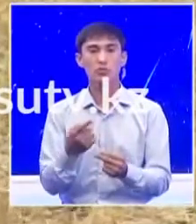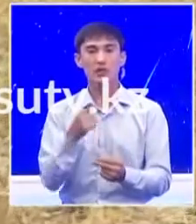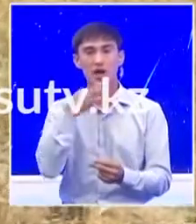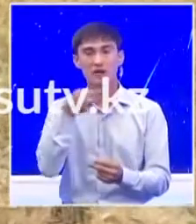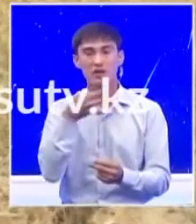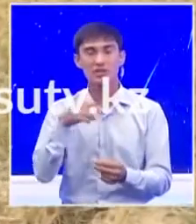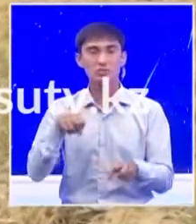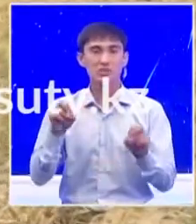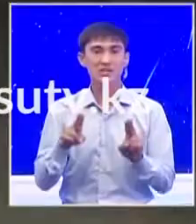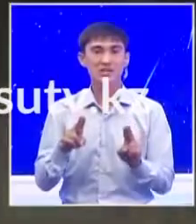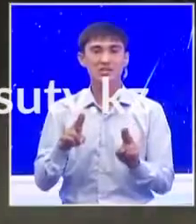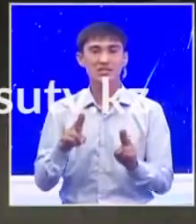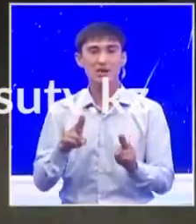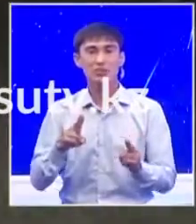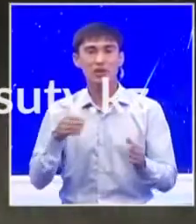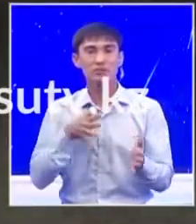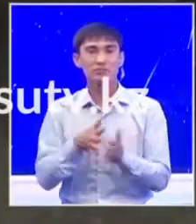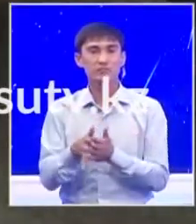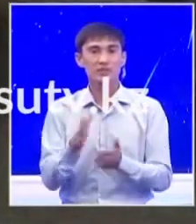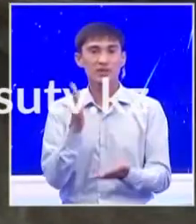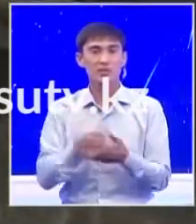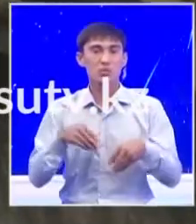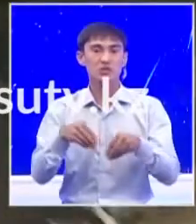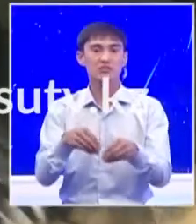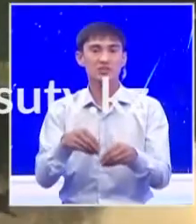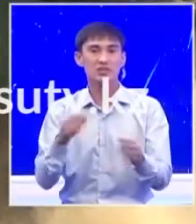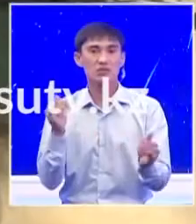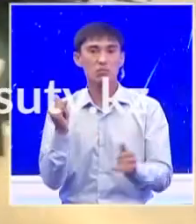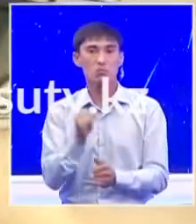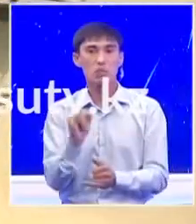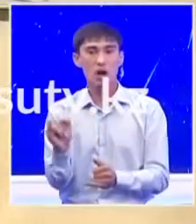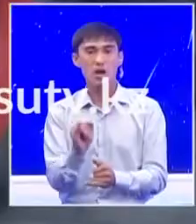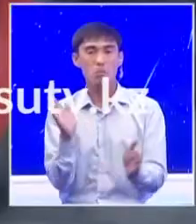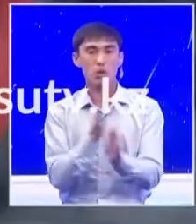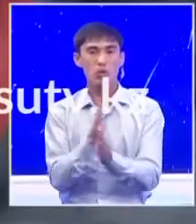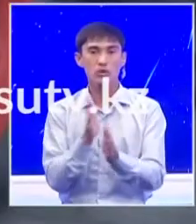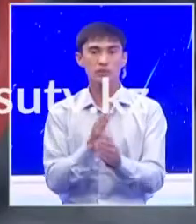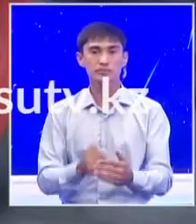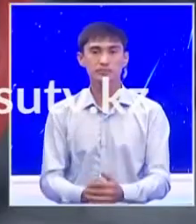отмечают специалисты, значительный урон посевным полям нанесла неблагоприятная погода.